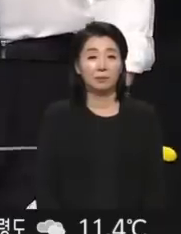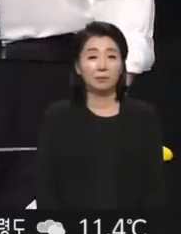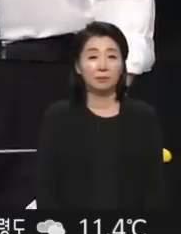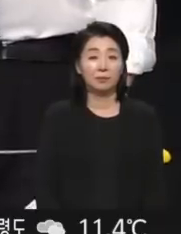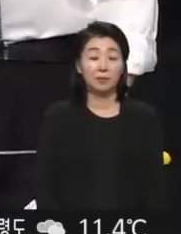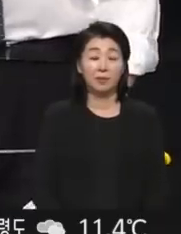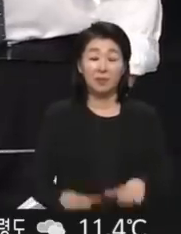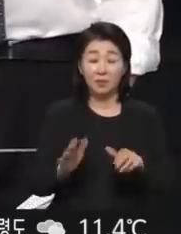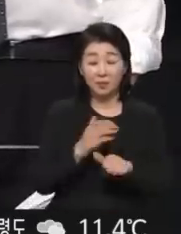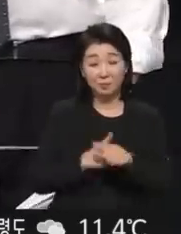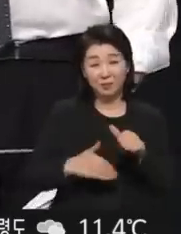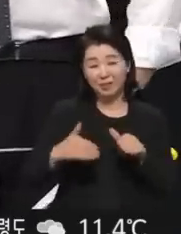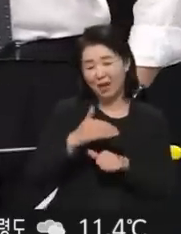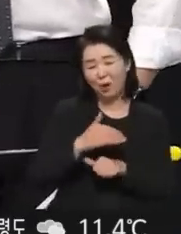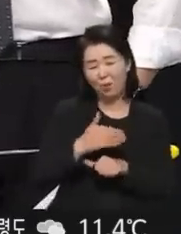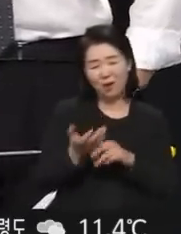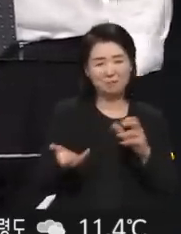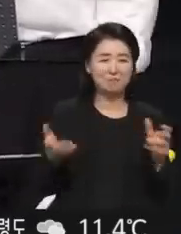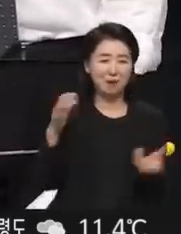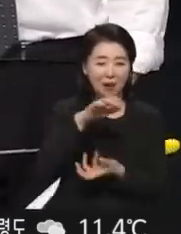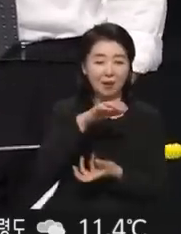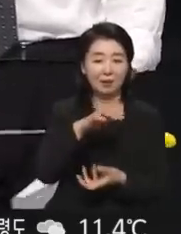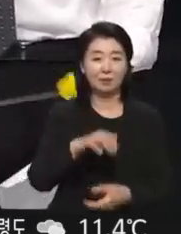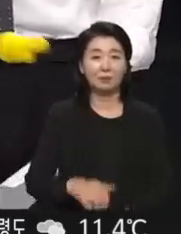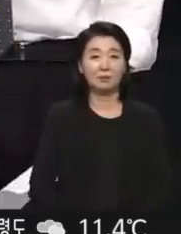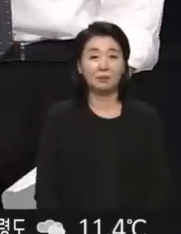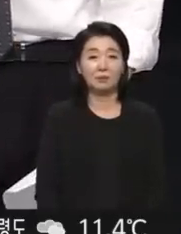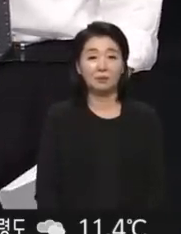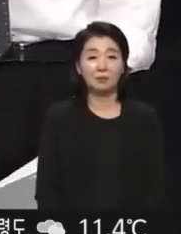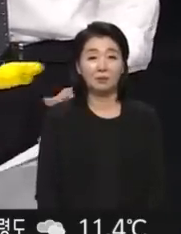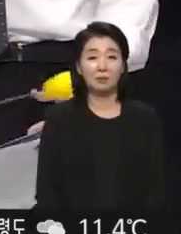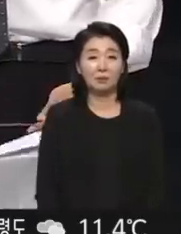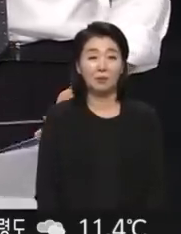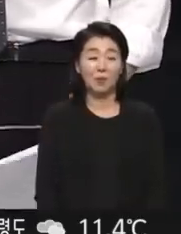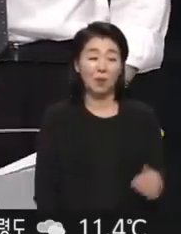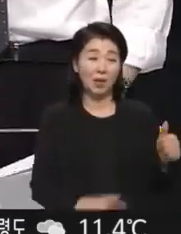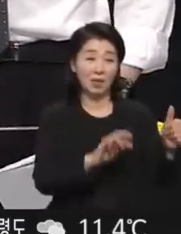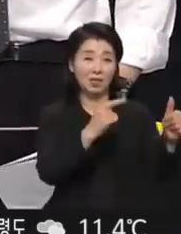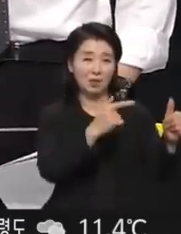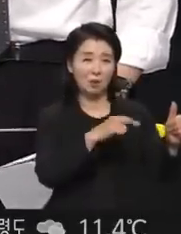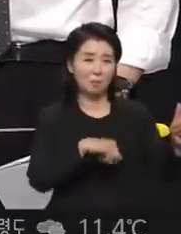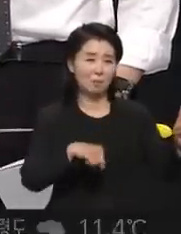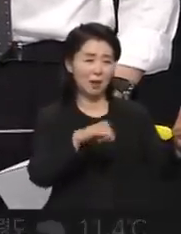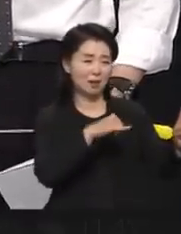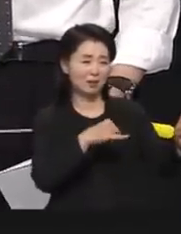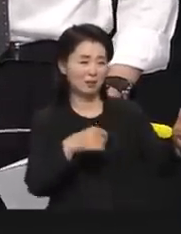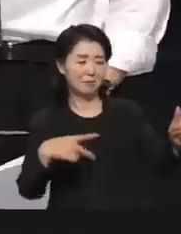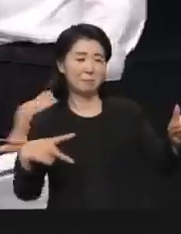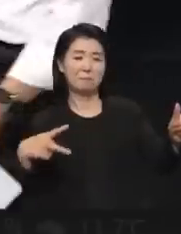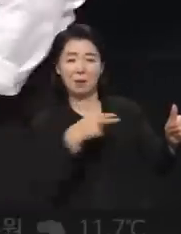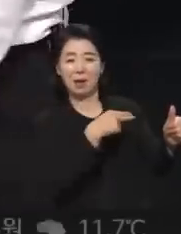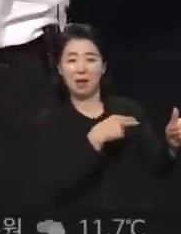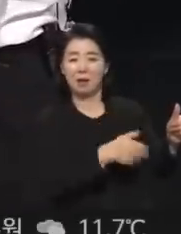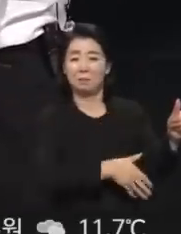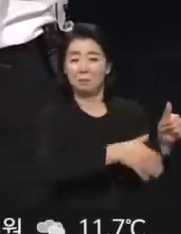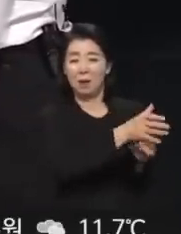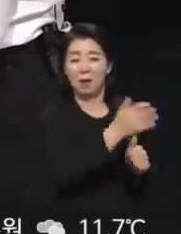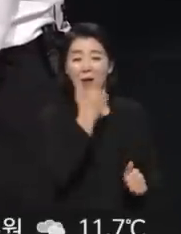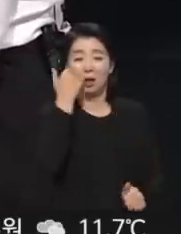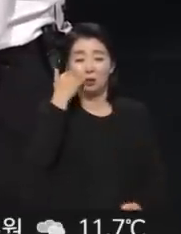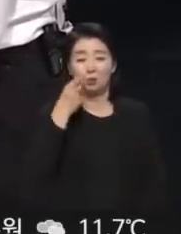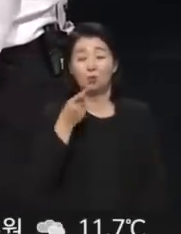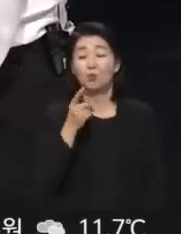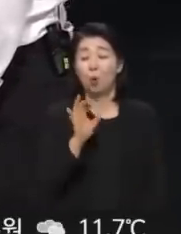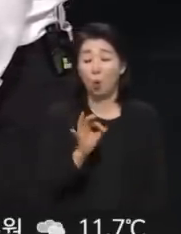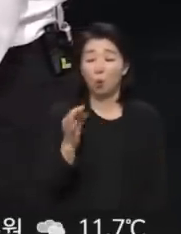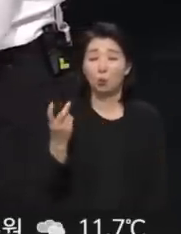하지만 지금은 상황이 180도 달라졌습니다. 그 누구보다 이 전광훈 바이러스 퇴치에 앞장서고 있는 게 바로 홍